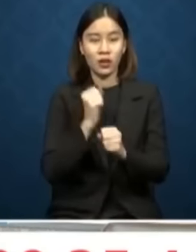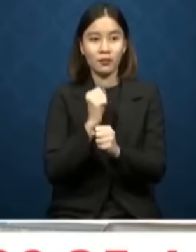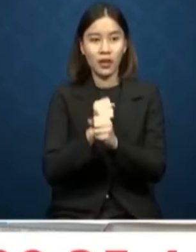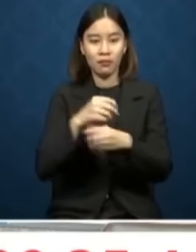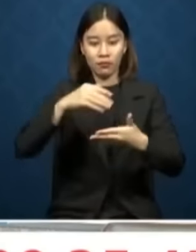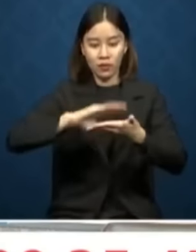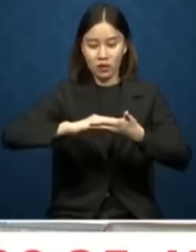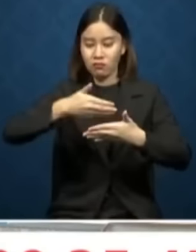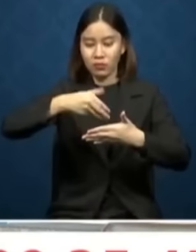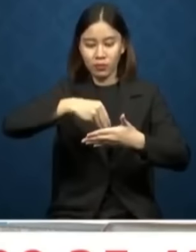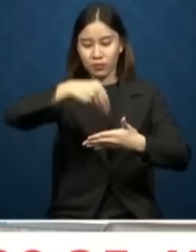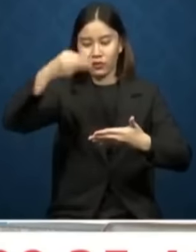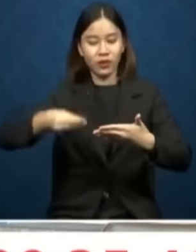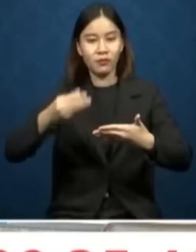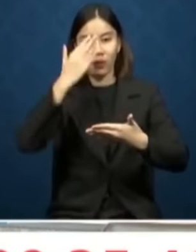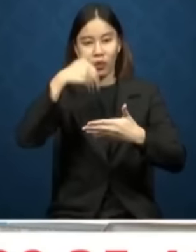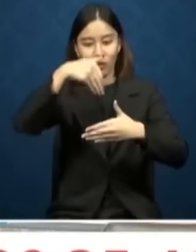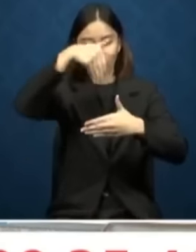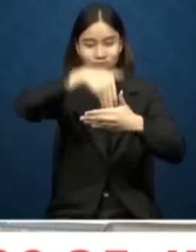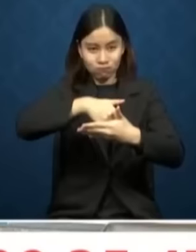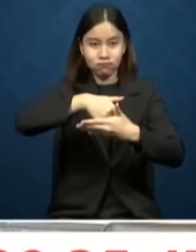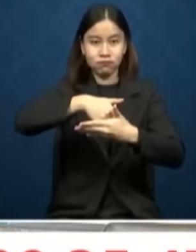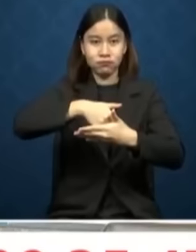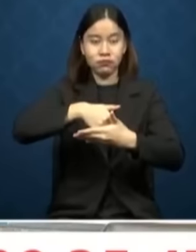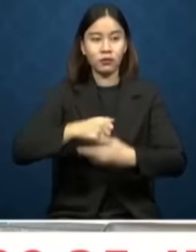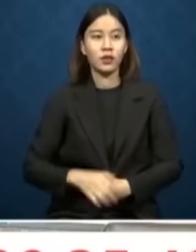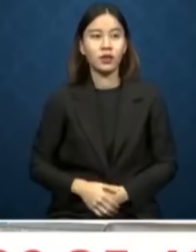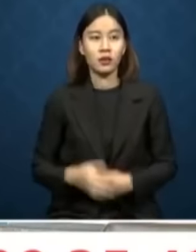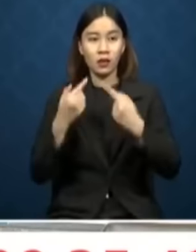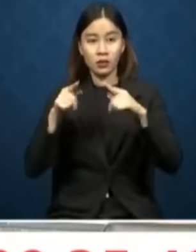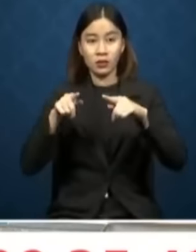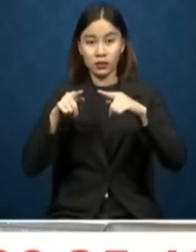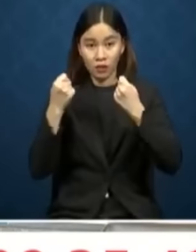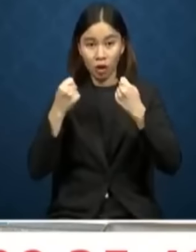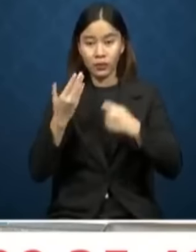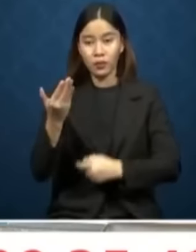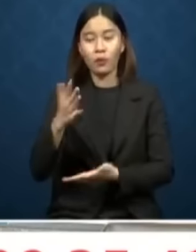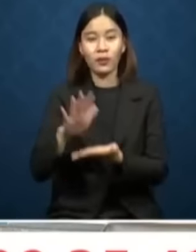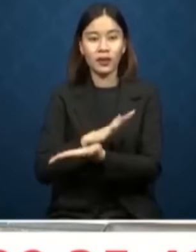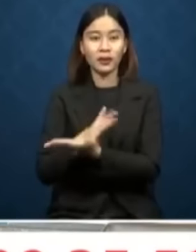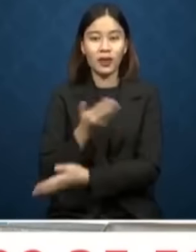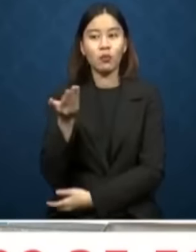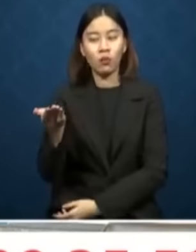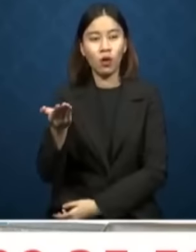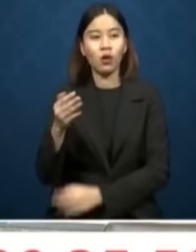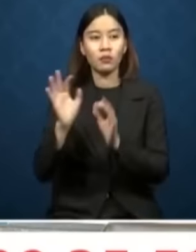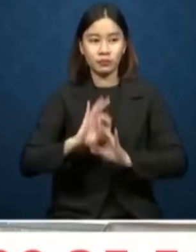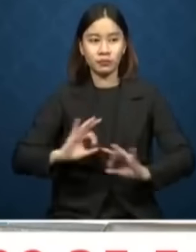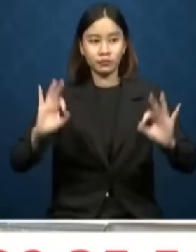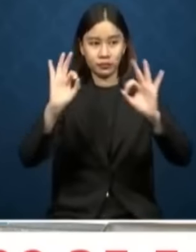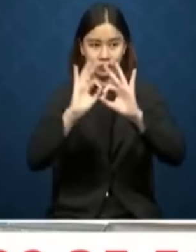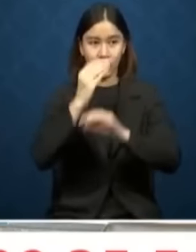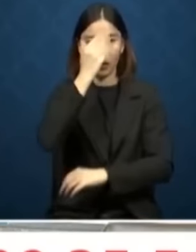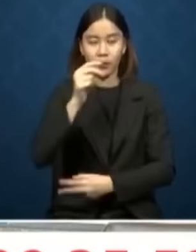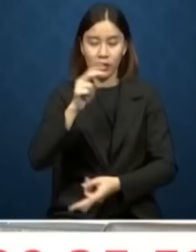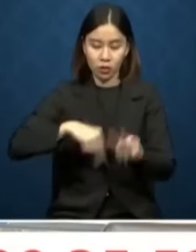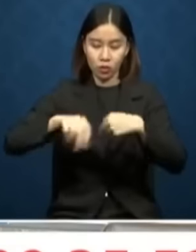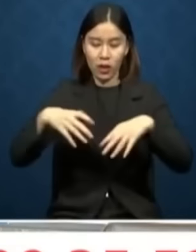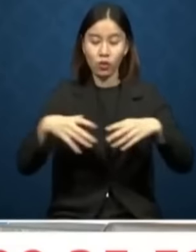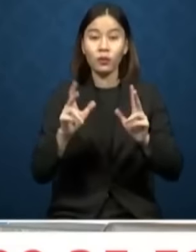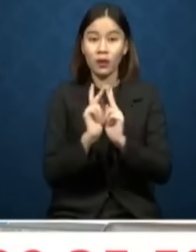มมาเปิดใส่ซอง2ชั้นเลยตอบจดหมายที่ผมขอเรียกเอกสารสำคัญนะครับเพื่อตรวจสอบกร